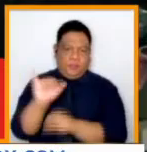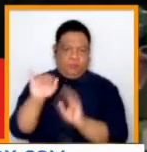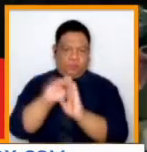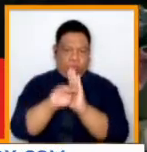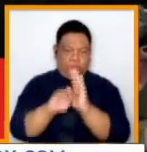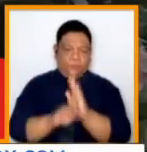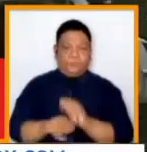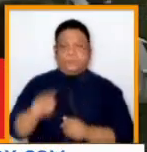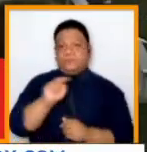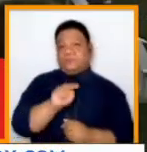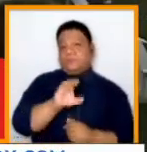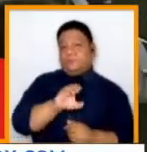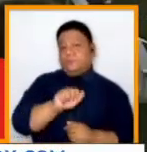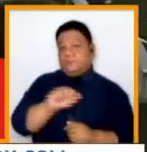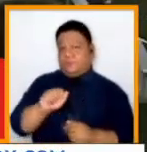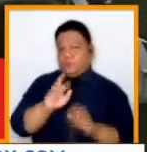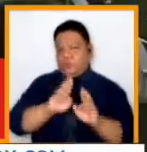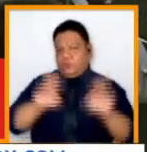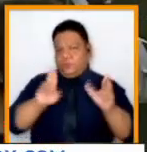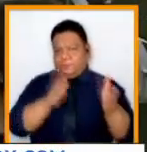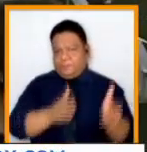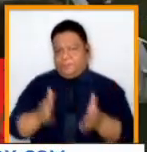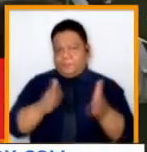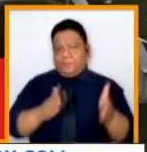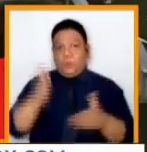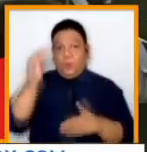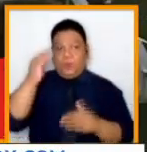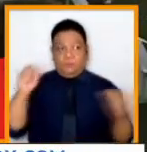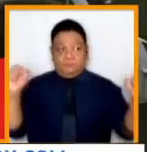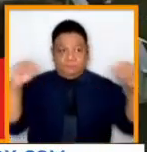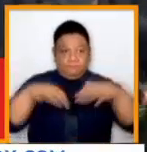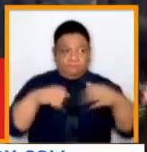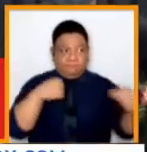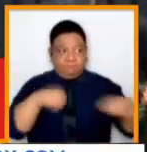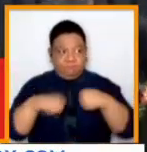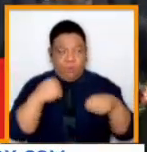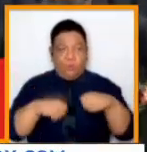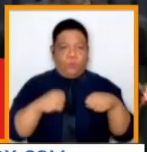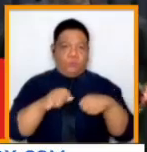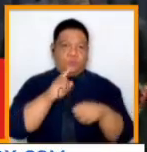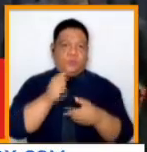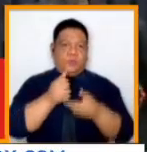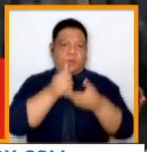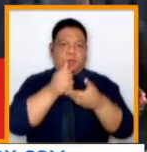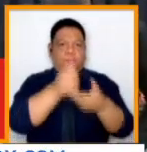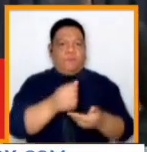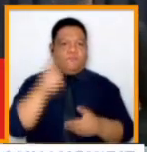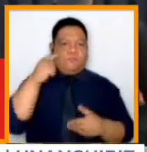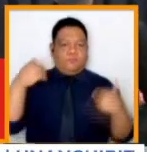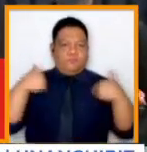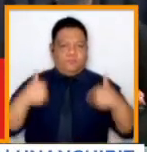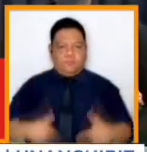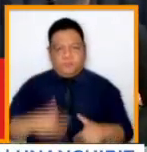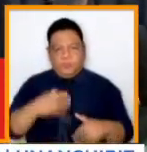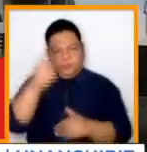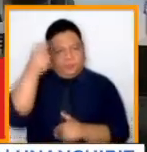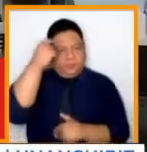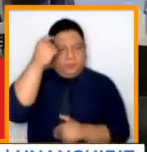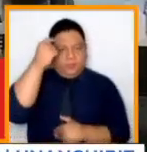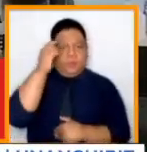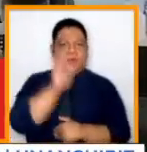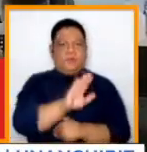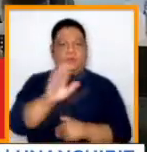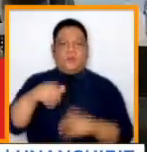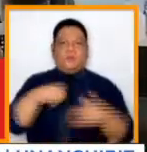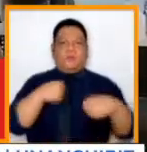lalo't malaking tulong daw ang pagbabalik ng face-to-face sports sa physical at psychological aspects ng mga atleta